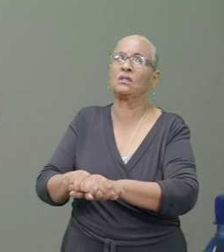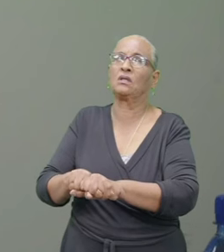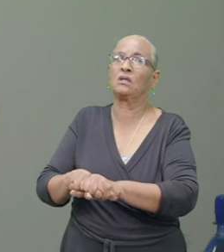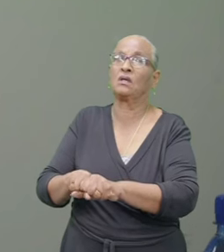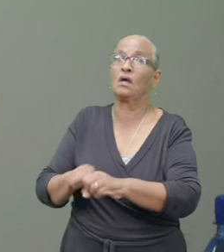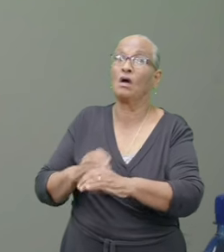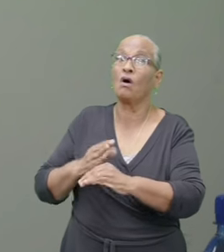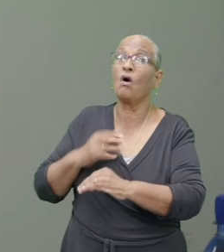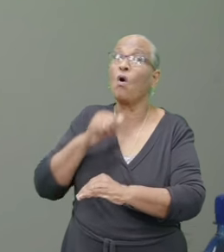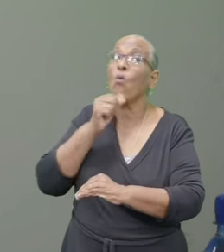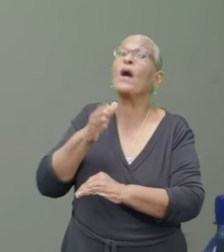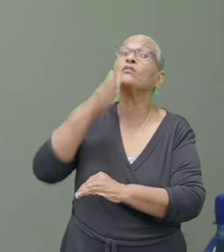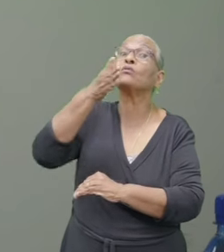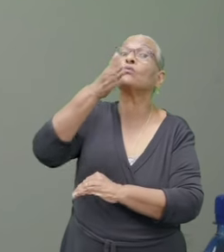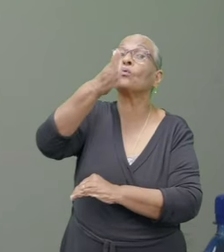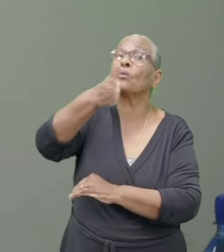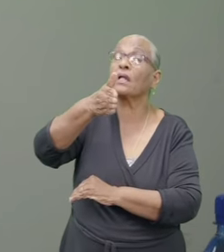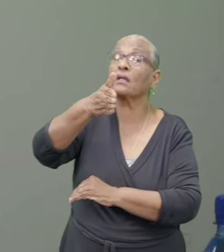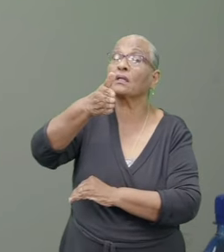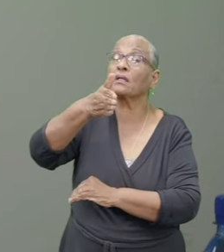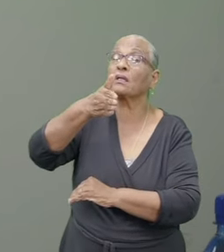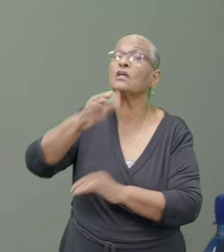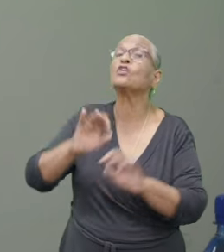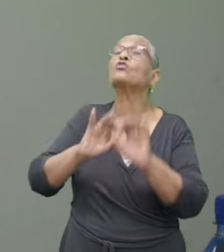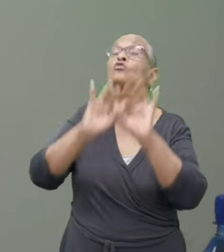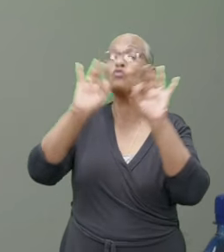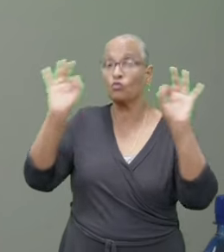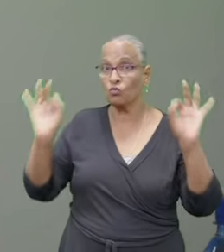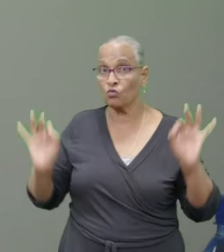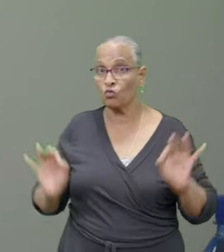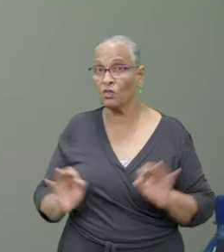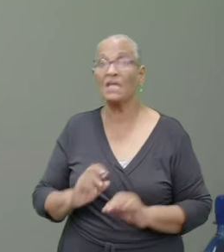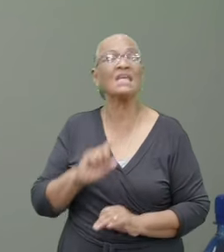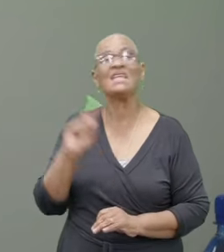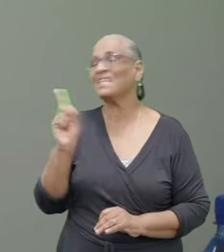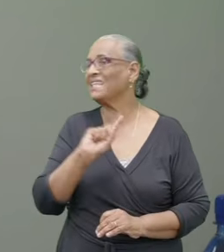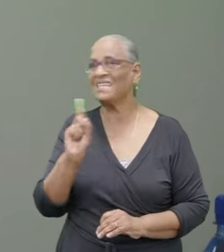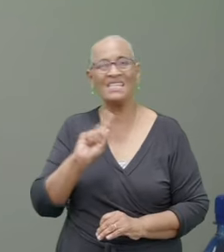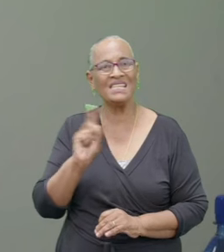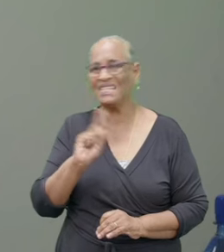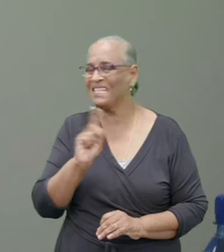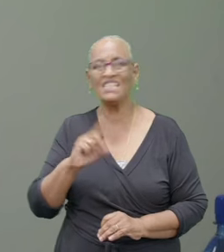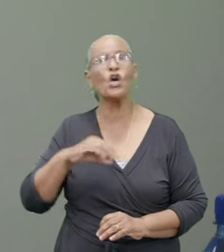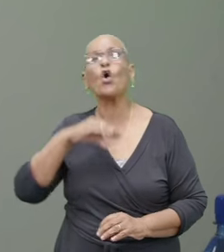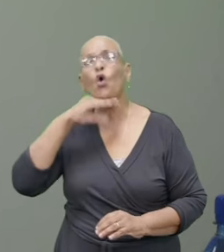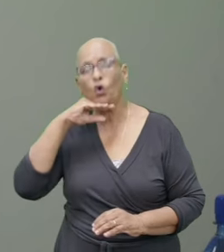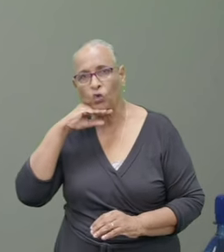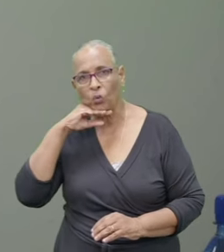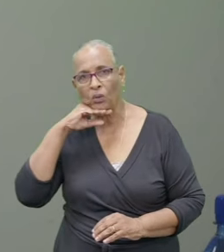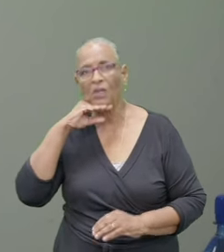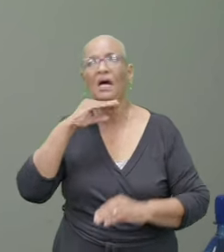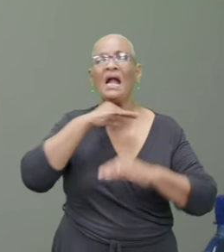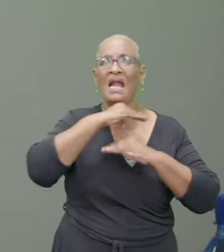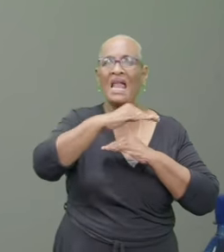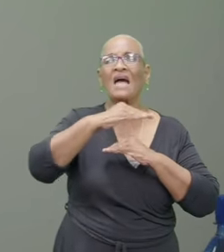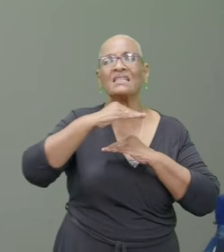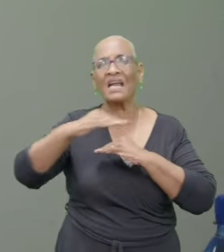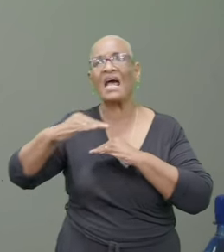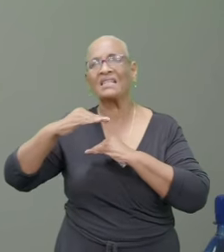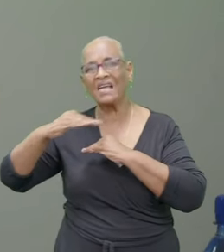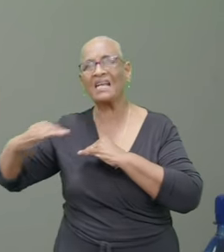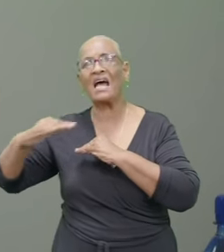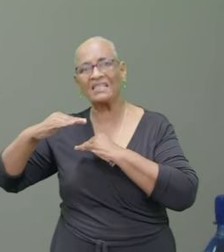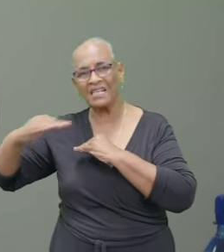Want het is al overduidelijk. Het is onvoldoende om landelijk dan kinderintensieve zorg